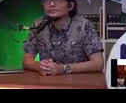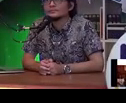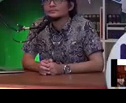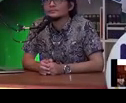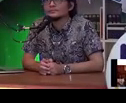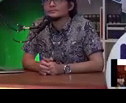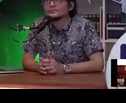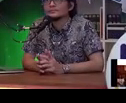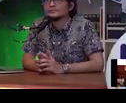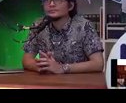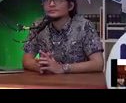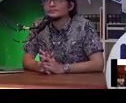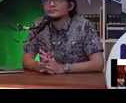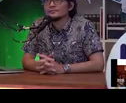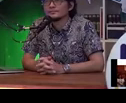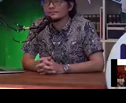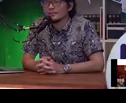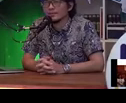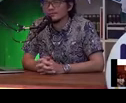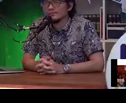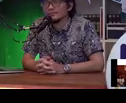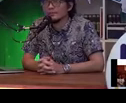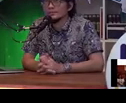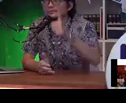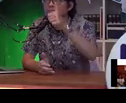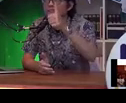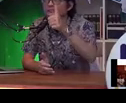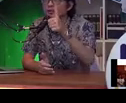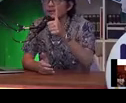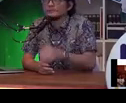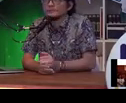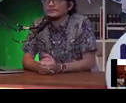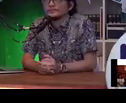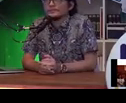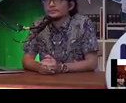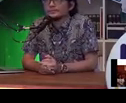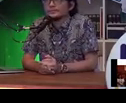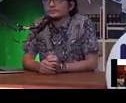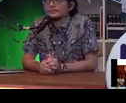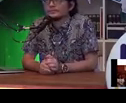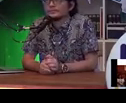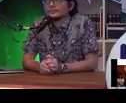apakah sudah nampak di layar eh bapak ibu semoga kawan-kawan